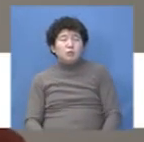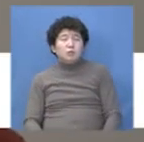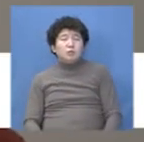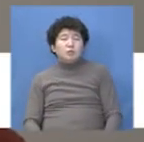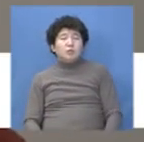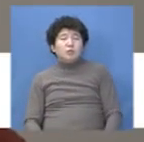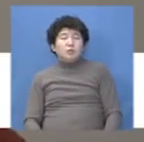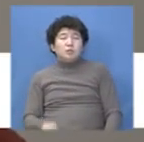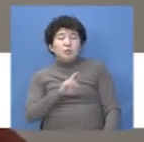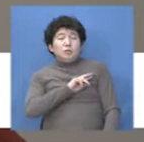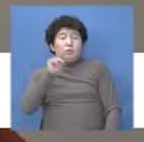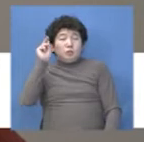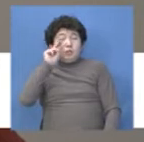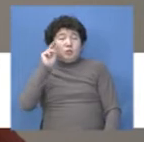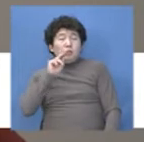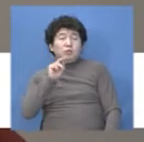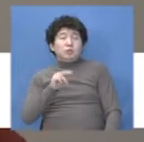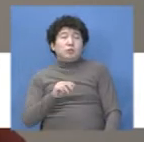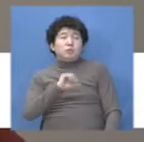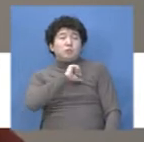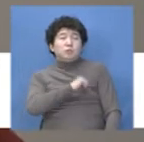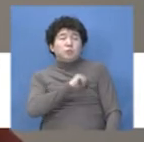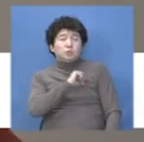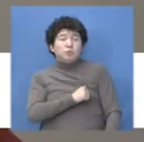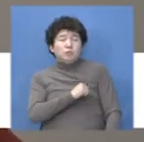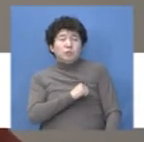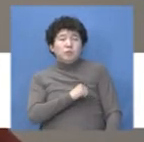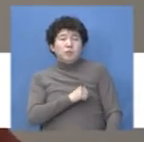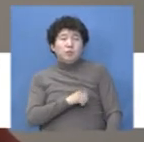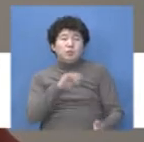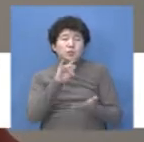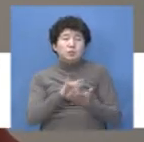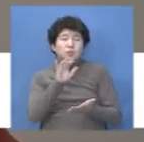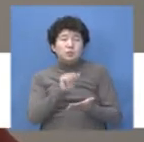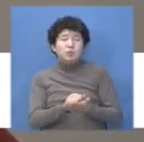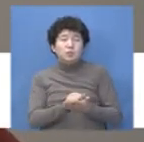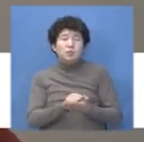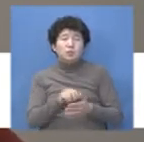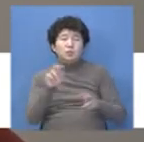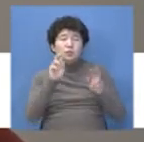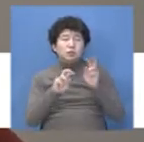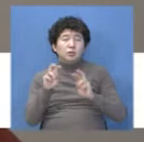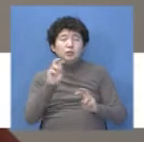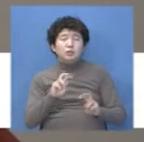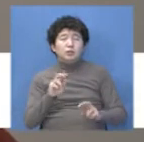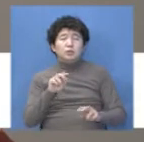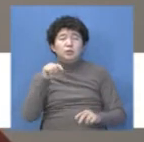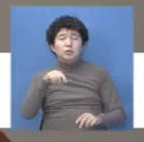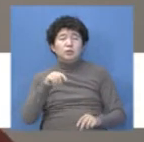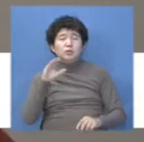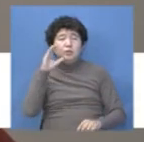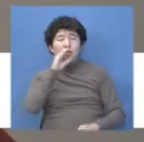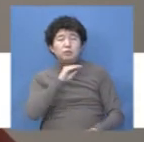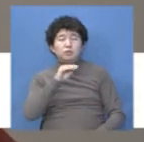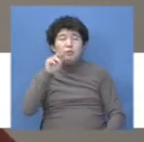по специальности юрист. В центр занятости прихожу по заданию своего работодателя. Здесь я могу оттачивать свои